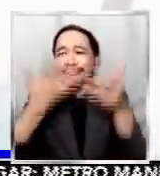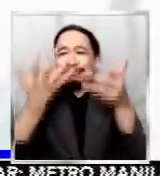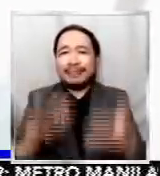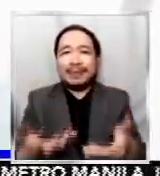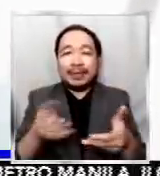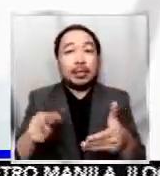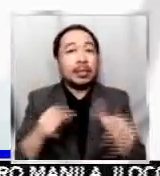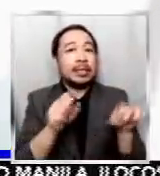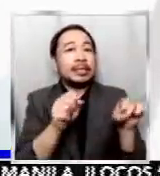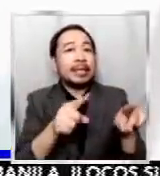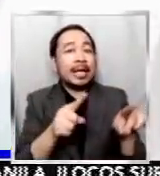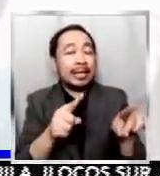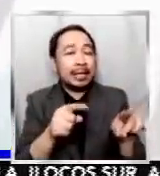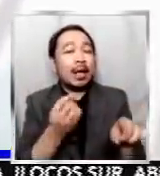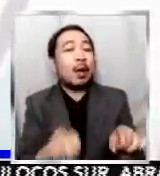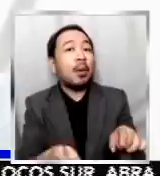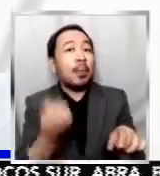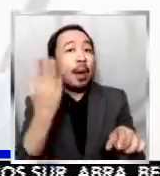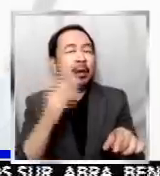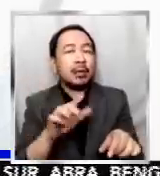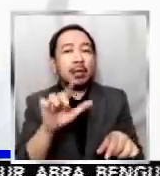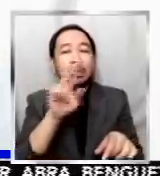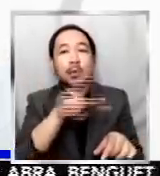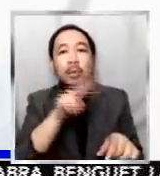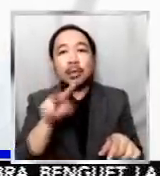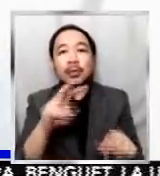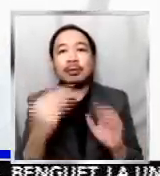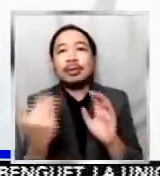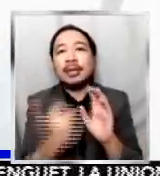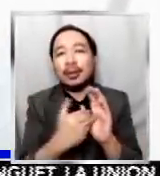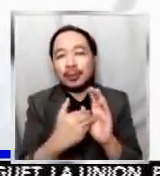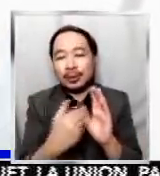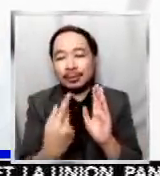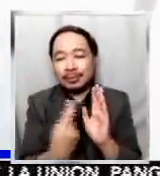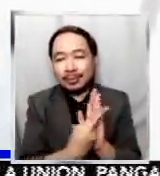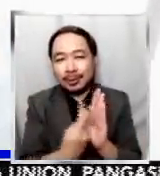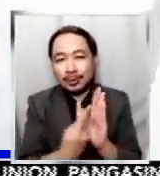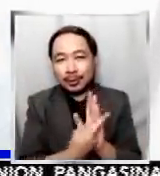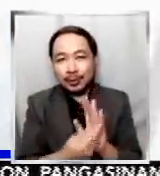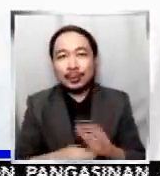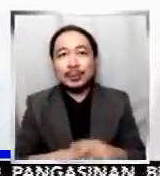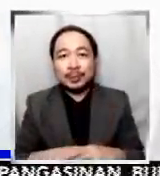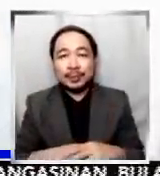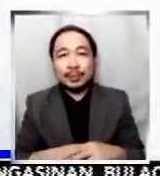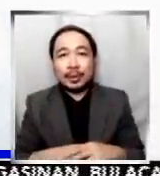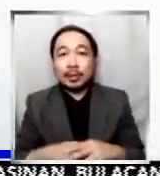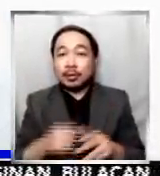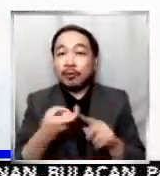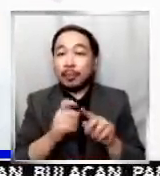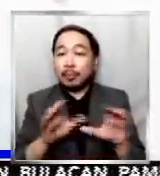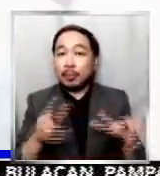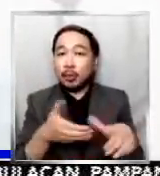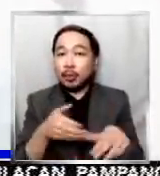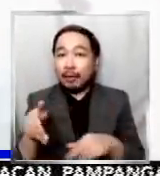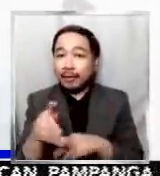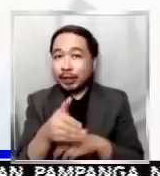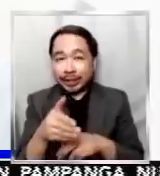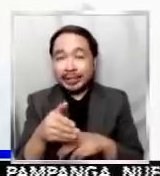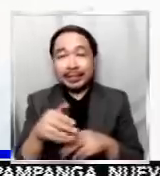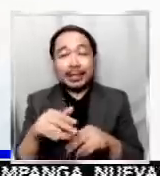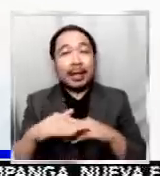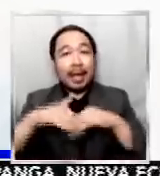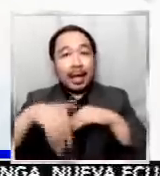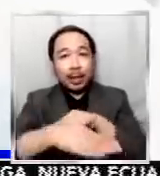sa halagang 22,000 pesos. Ayon sa Bureau of Fisheries and Aquatic Resources, isang uri ng grouper fish